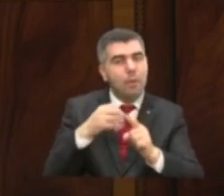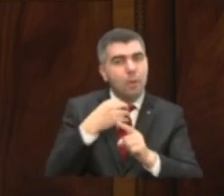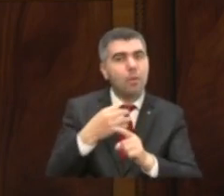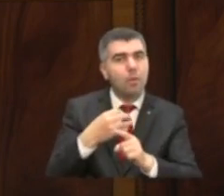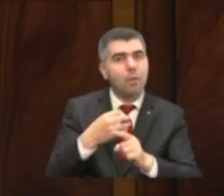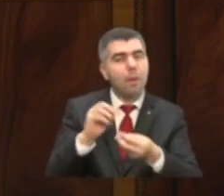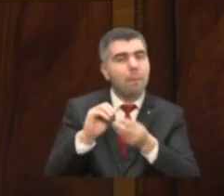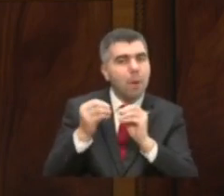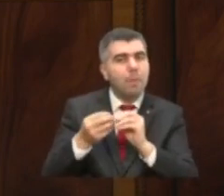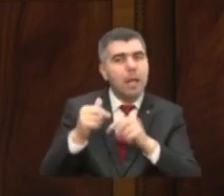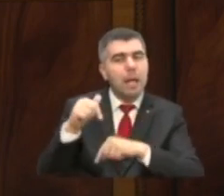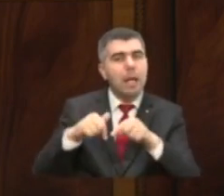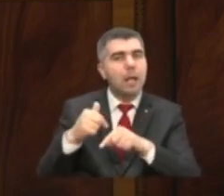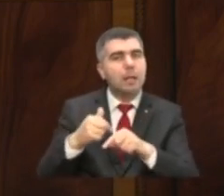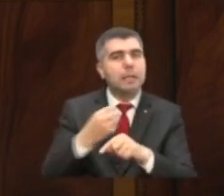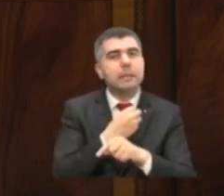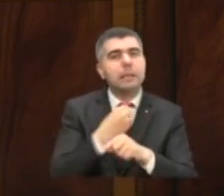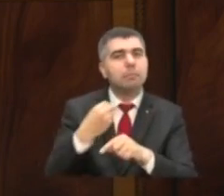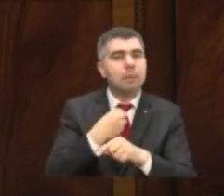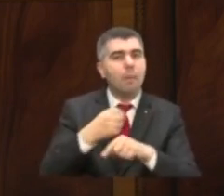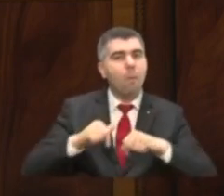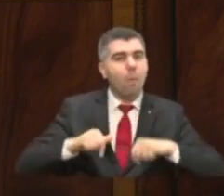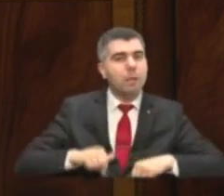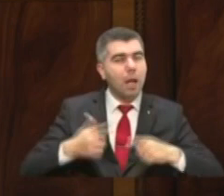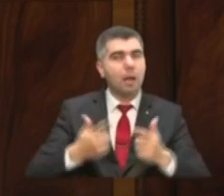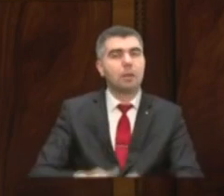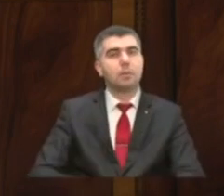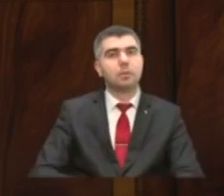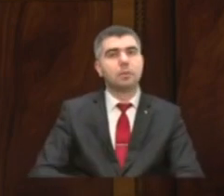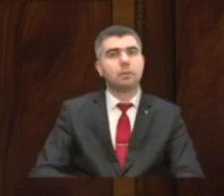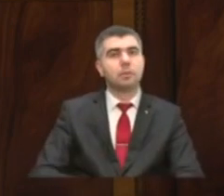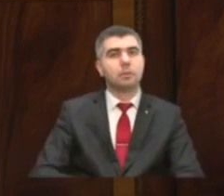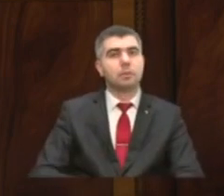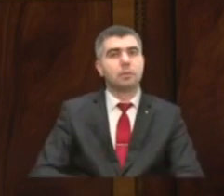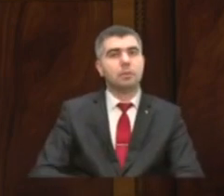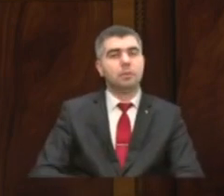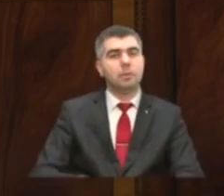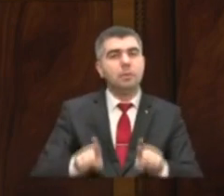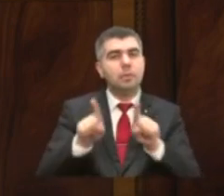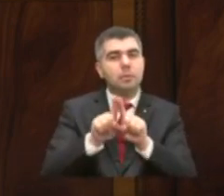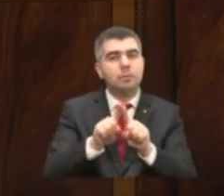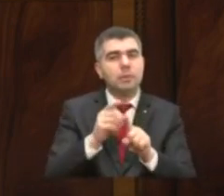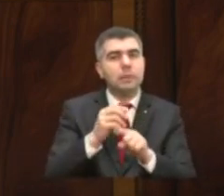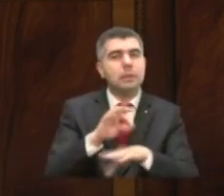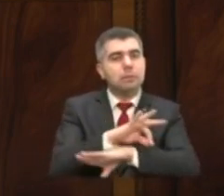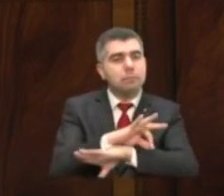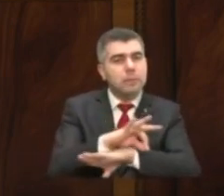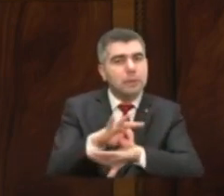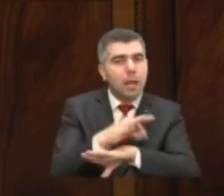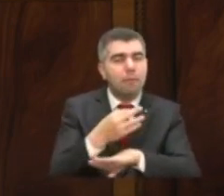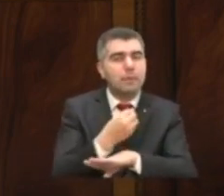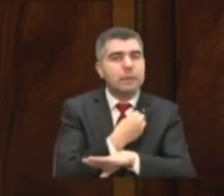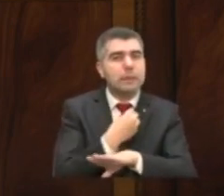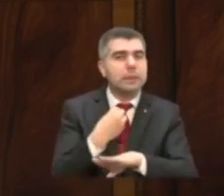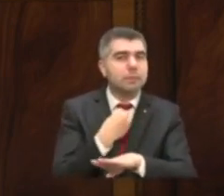وبعض الاختلالات التي يعيشها قطاع الصحة، خاصة فيما يتعلق بضعف الموارد البشرية وضعف